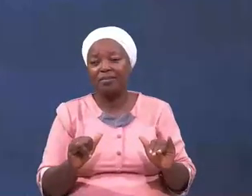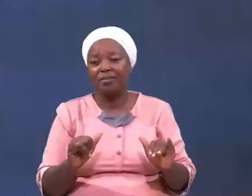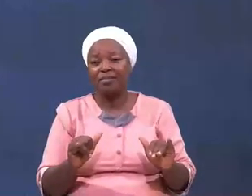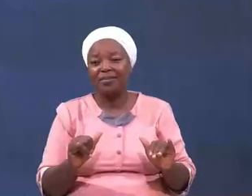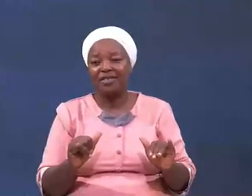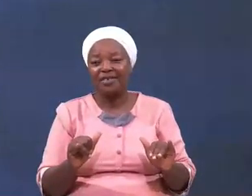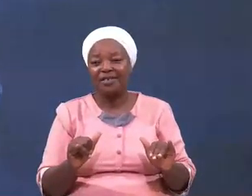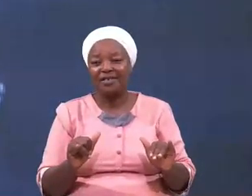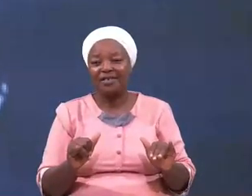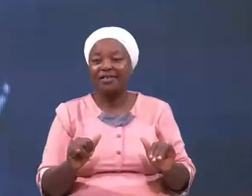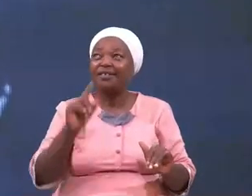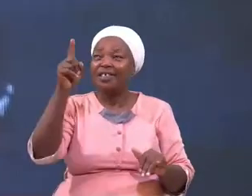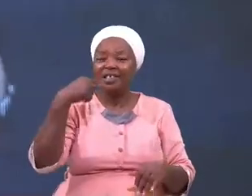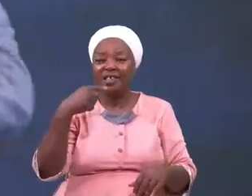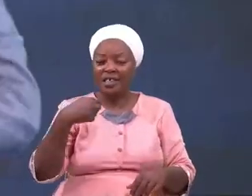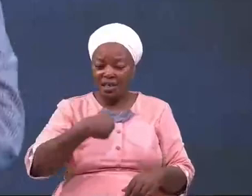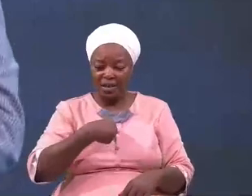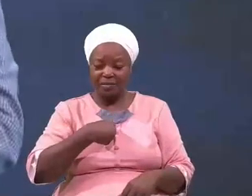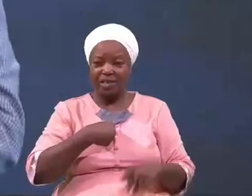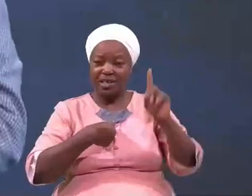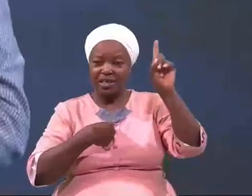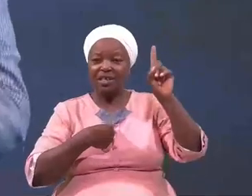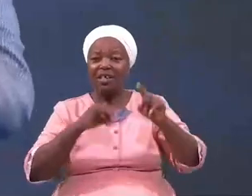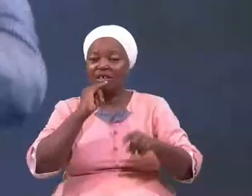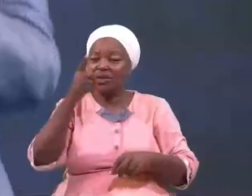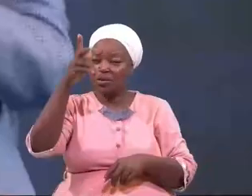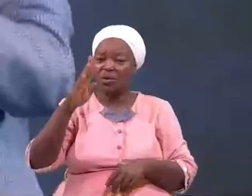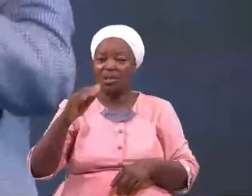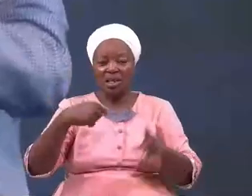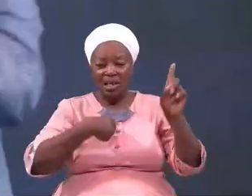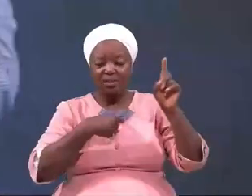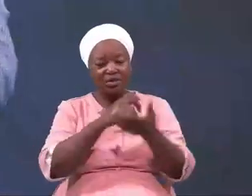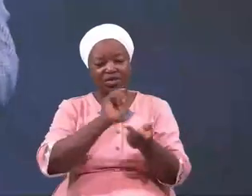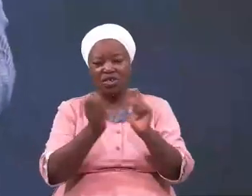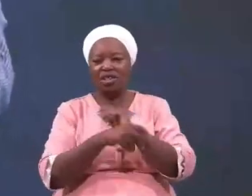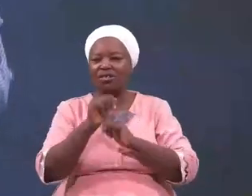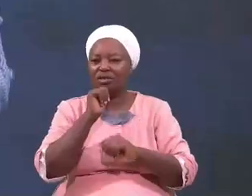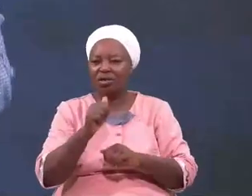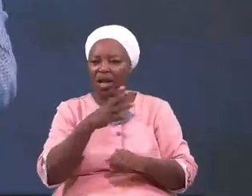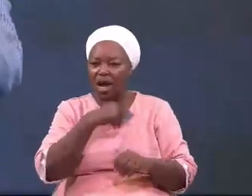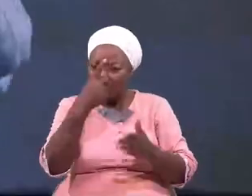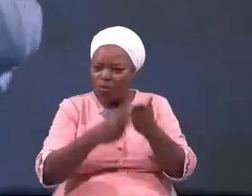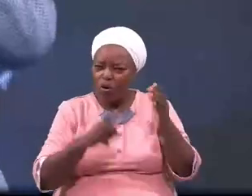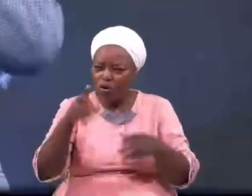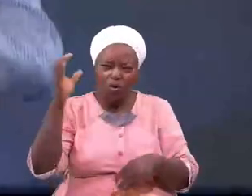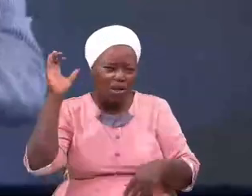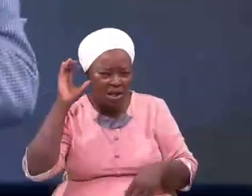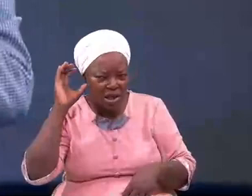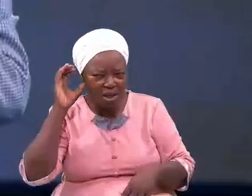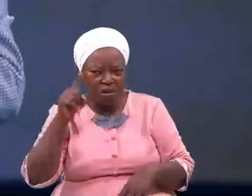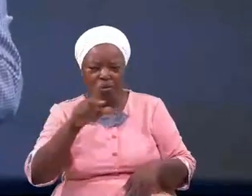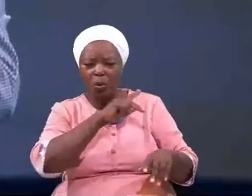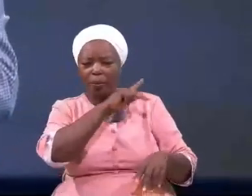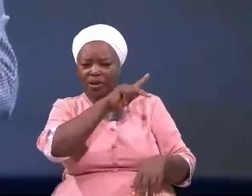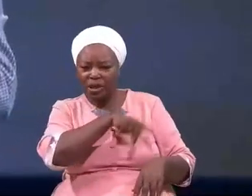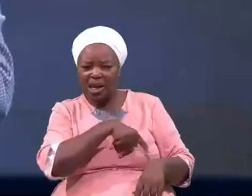même. Il dit, je suis Dieu, je ne change pas. Ce que vous entendez,